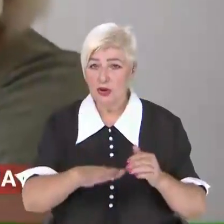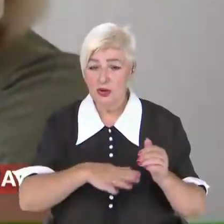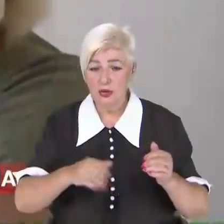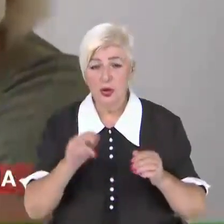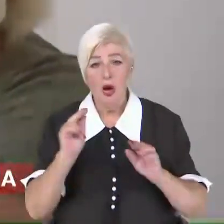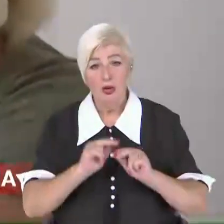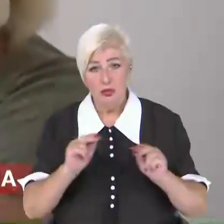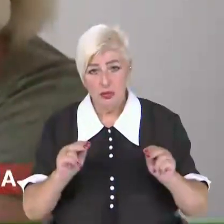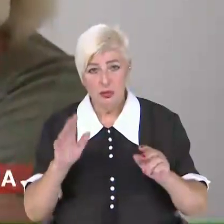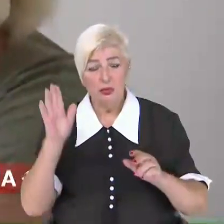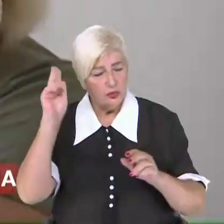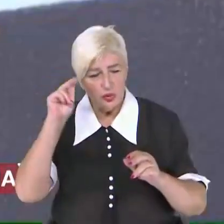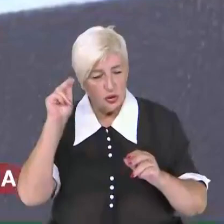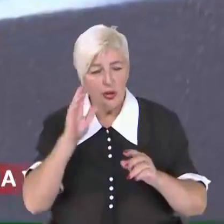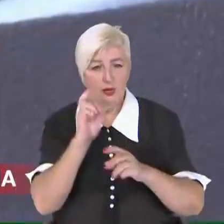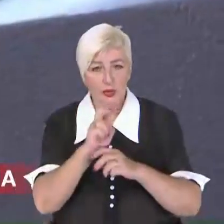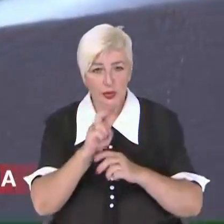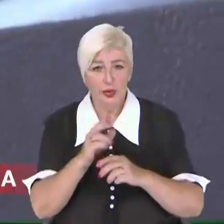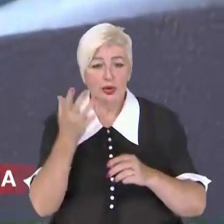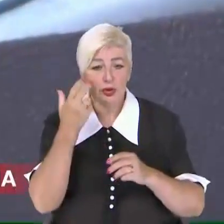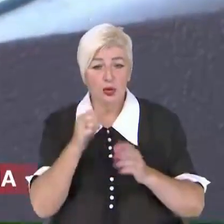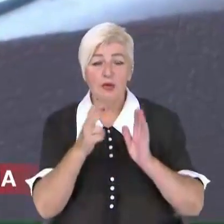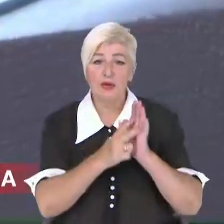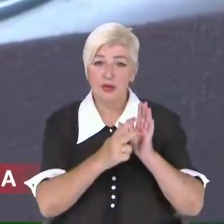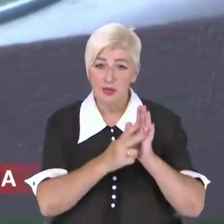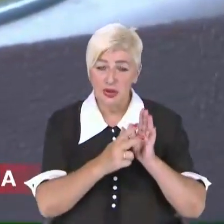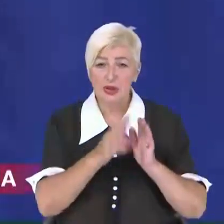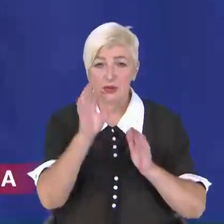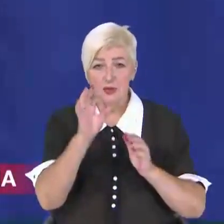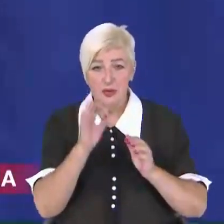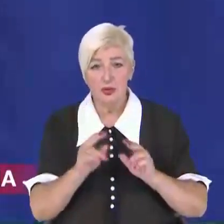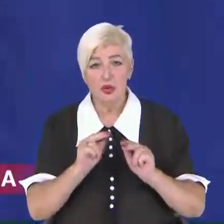коли 80% персоналу матимуть жовті або зелені